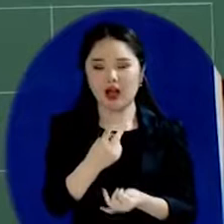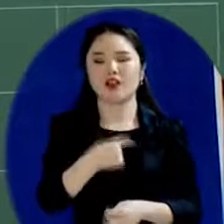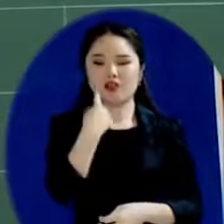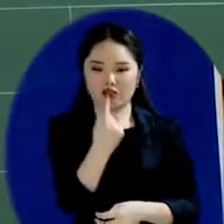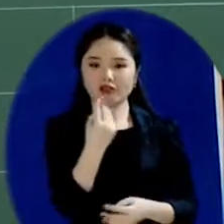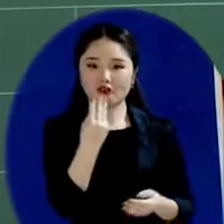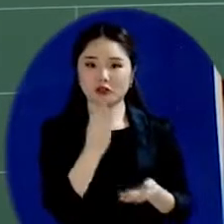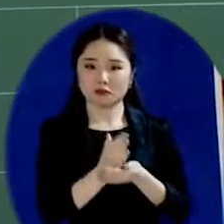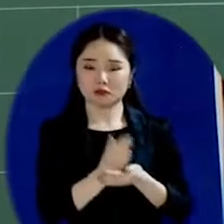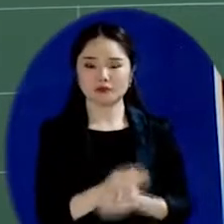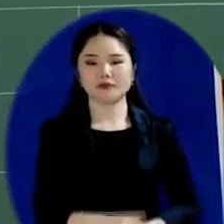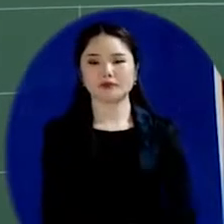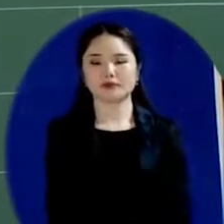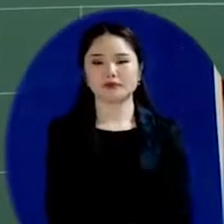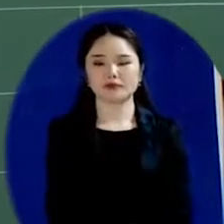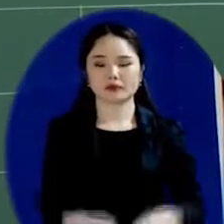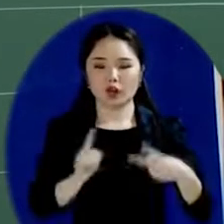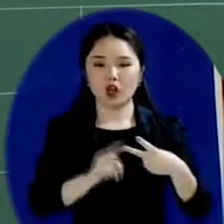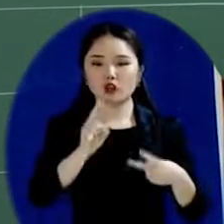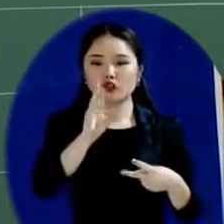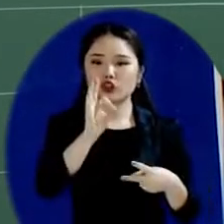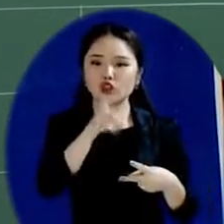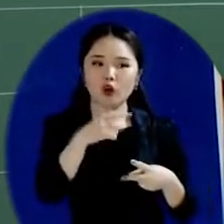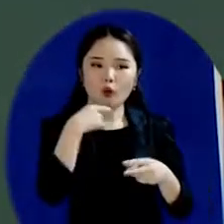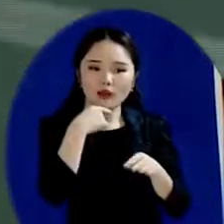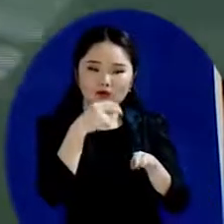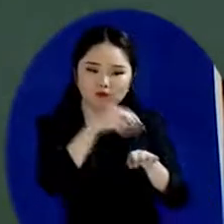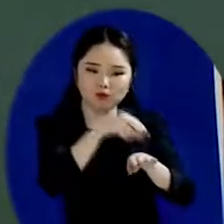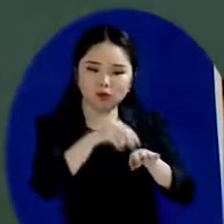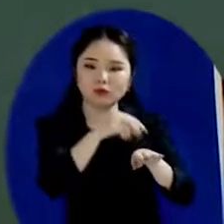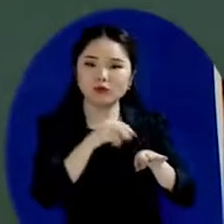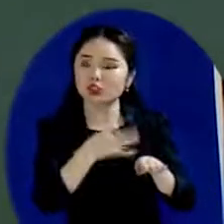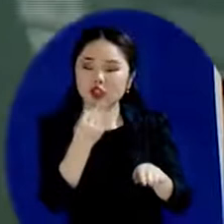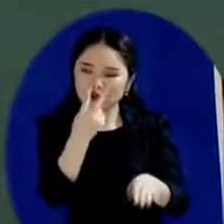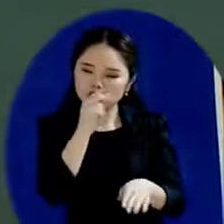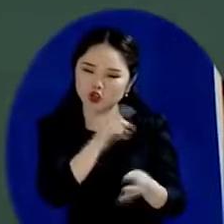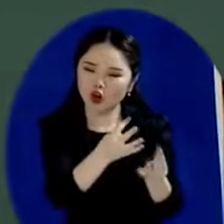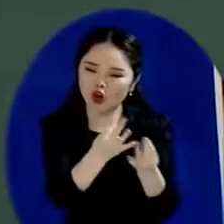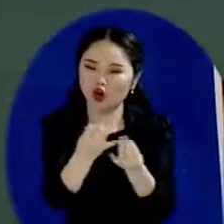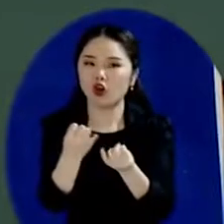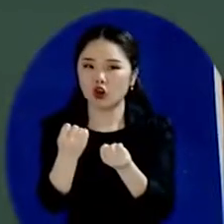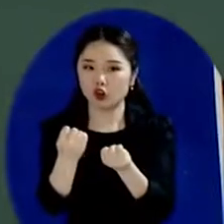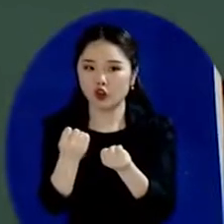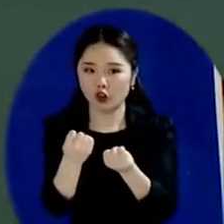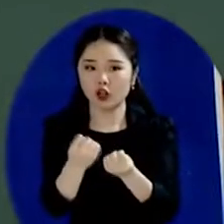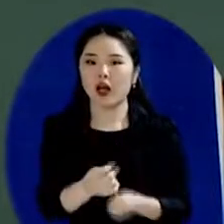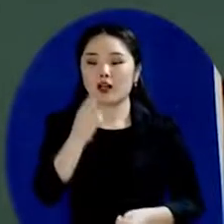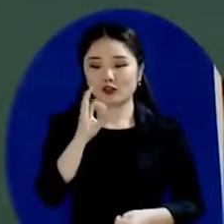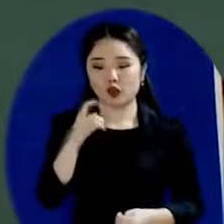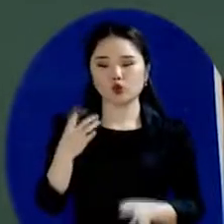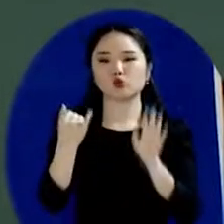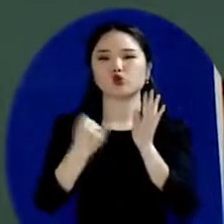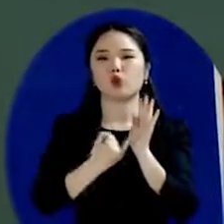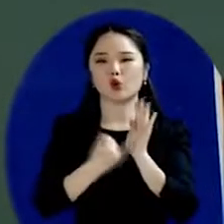байна. За цох хід байна уу? Тоолоорой гэд дүүгээрээ тоолуулсан. Дүүн цохыг За цохол